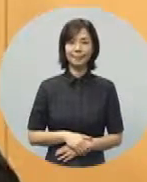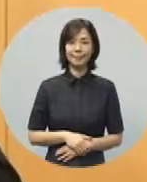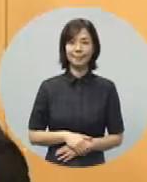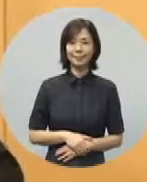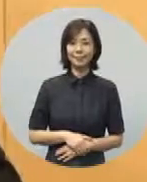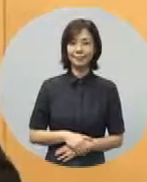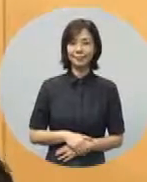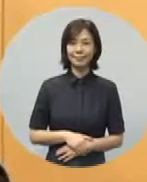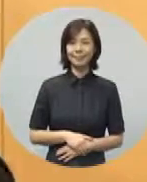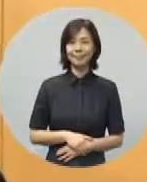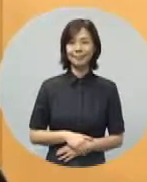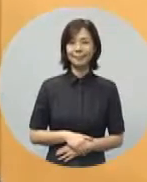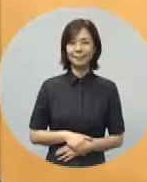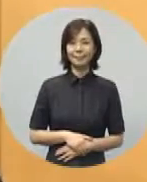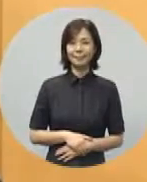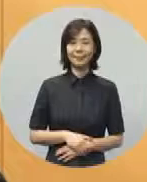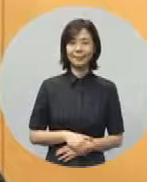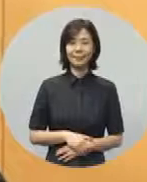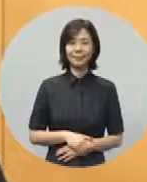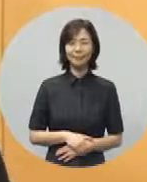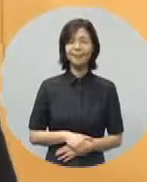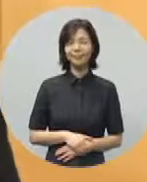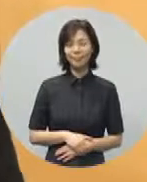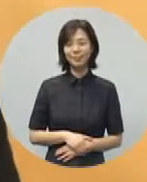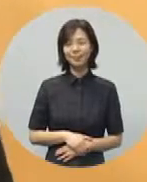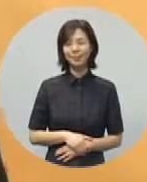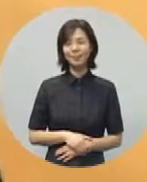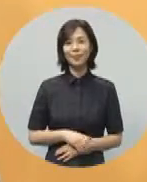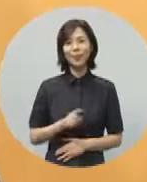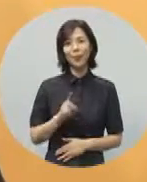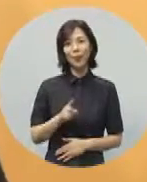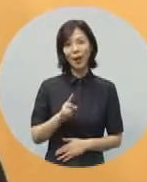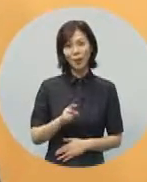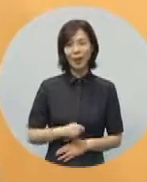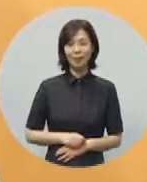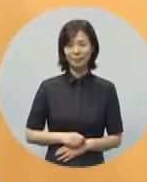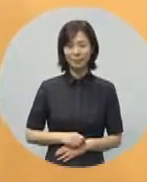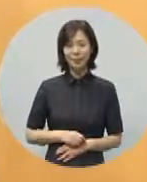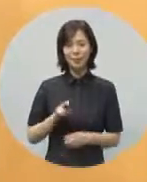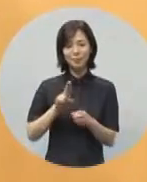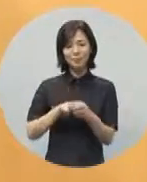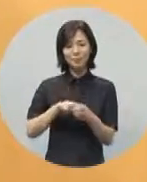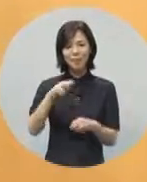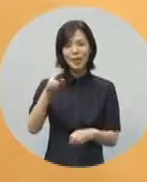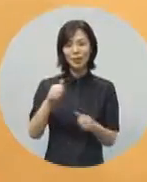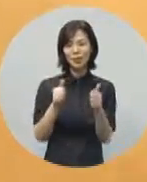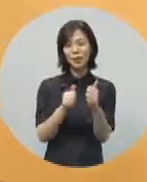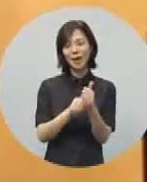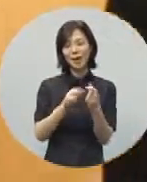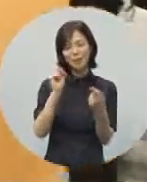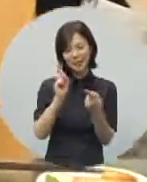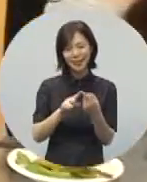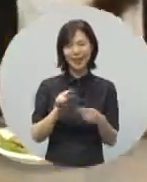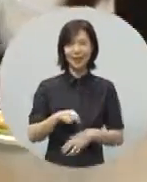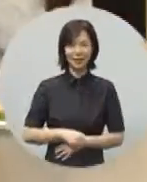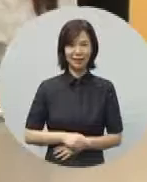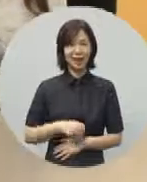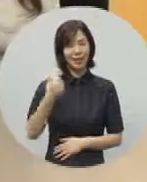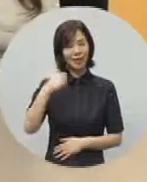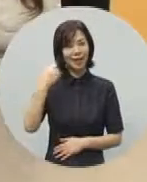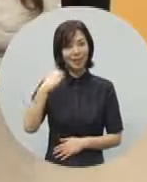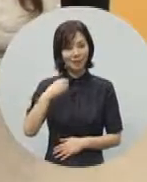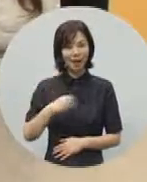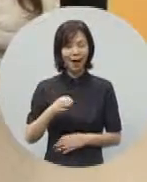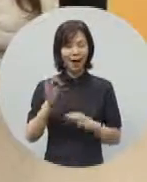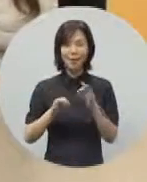どうですか。 これはちょっとつまみに最高ですね。 そうですね、うん、夏場は枝豆